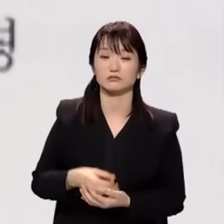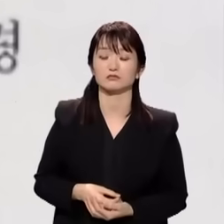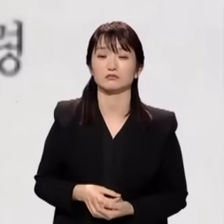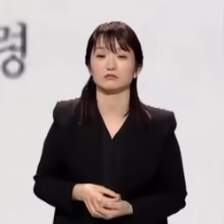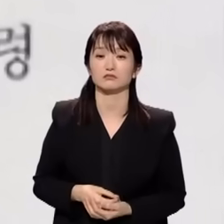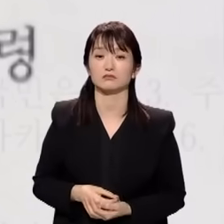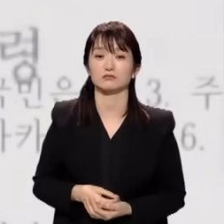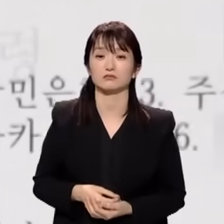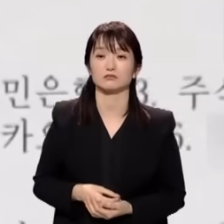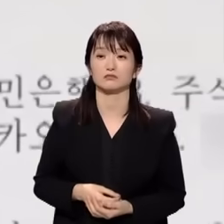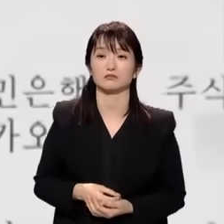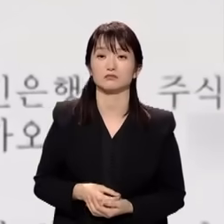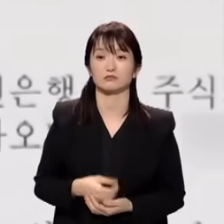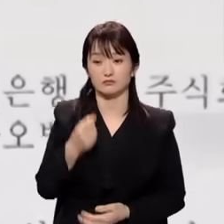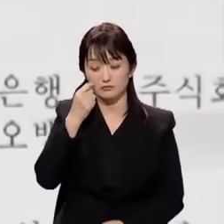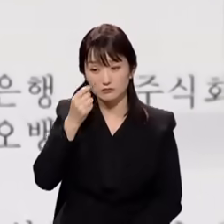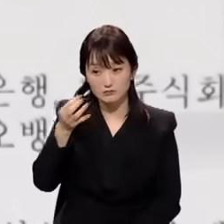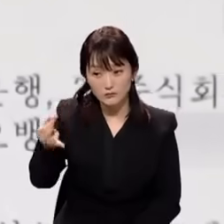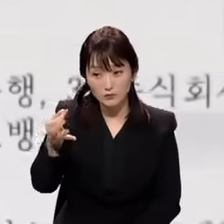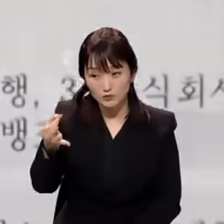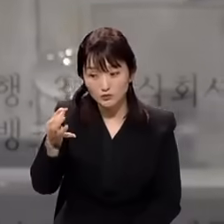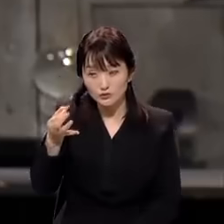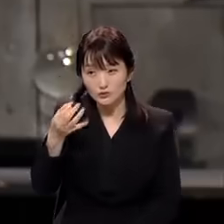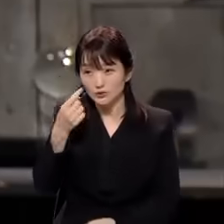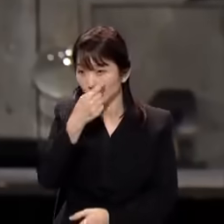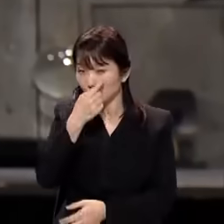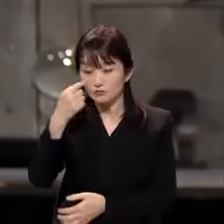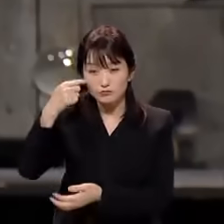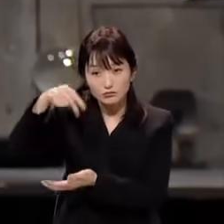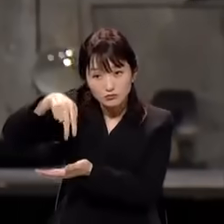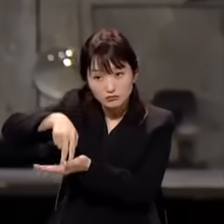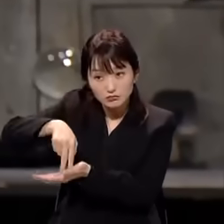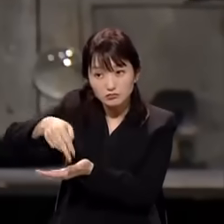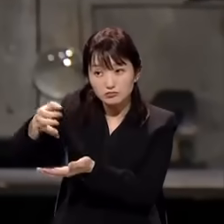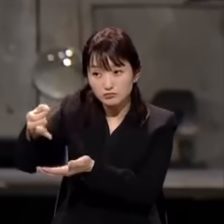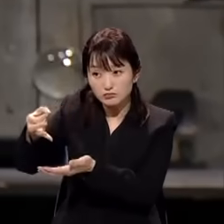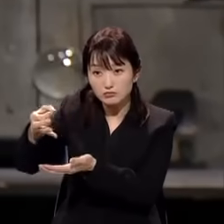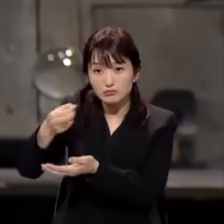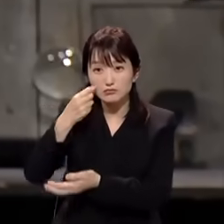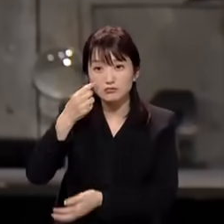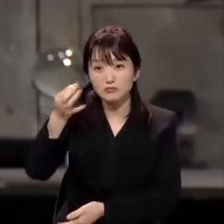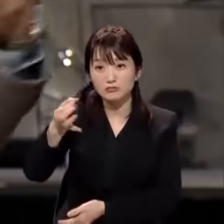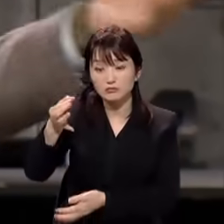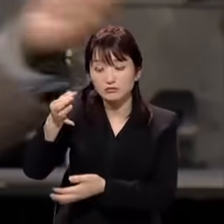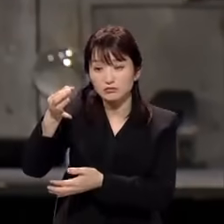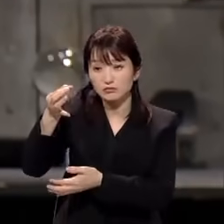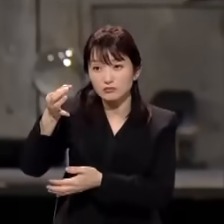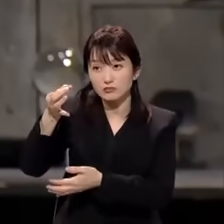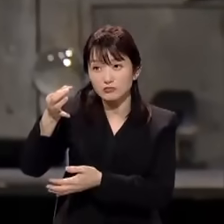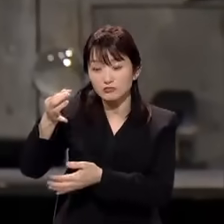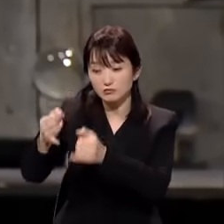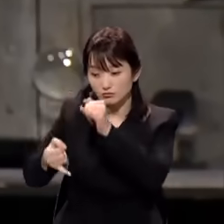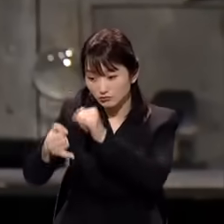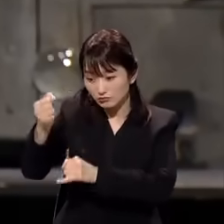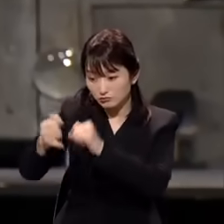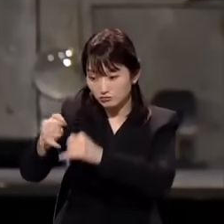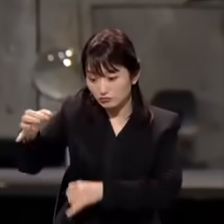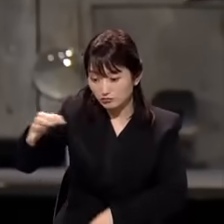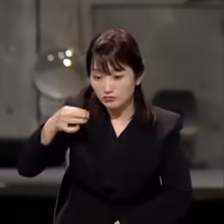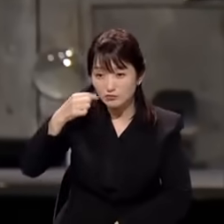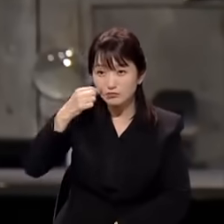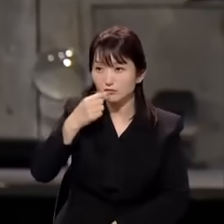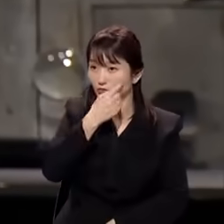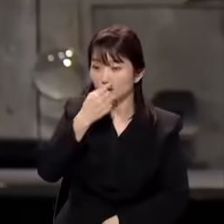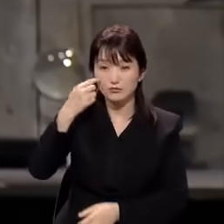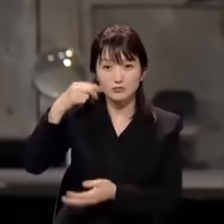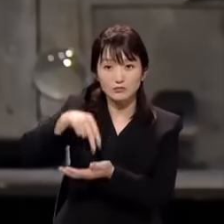보증금이라고 하는 게 월세를 보증을 해주는 건데 월세는 계속 까이고 있잖아요. 그렇죠. 그럼 이거 여기서도 못 받고 나머지 보증금은 또